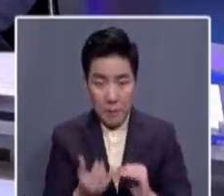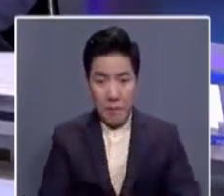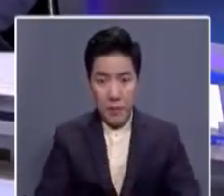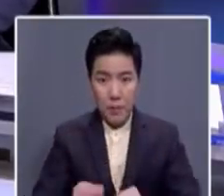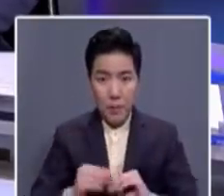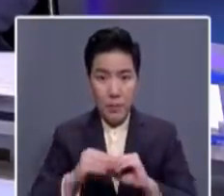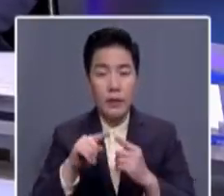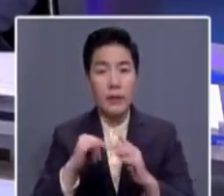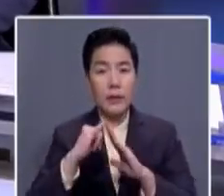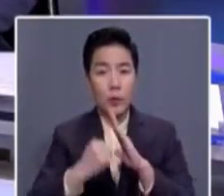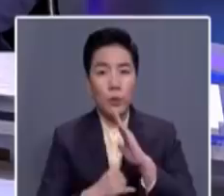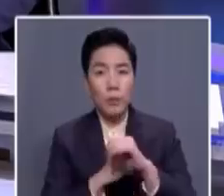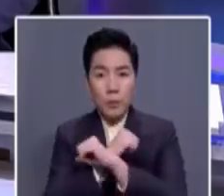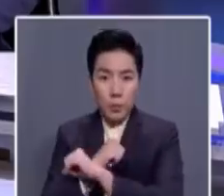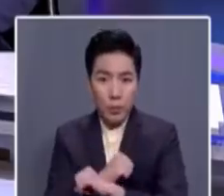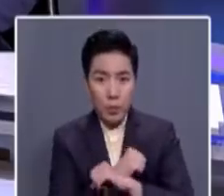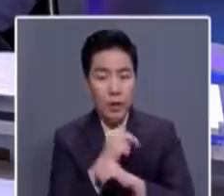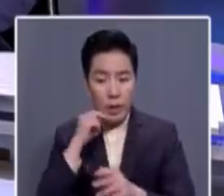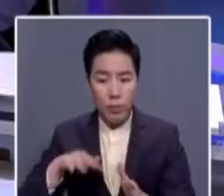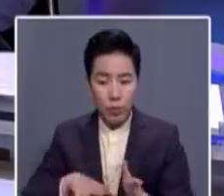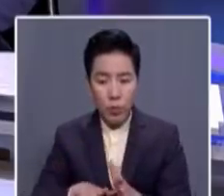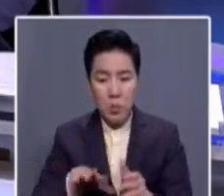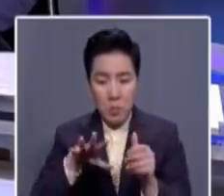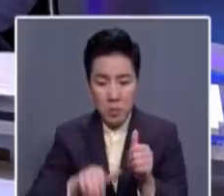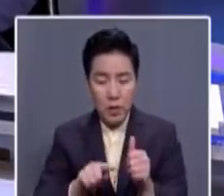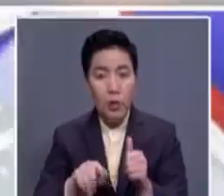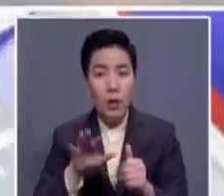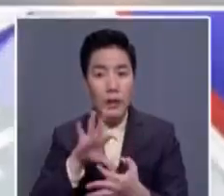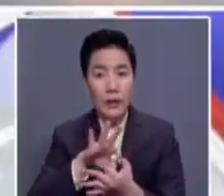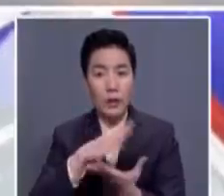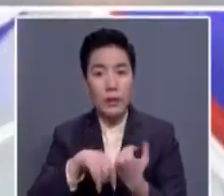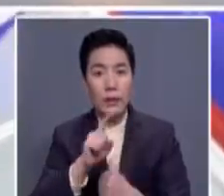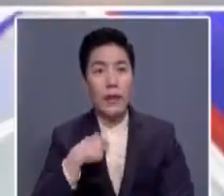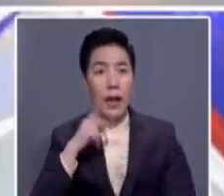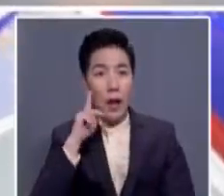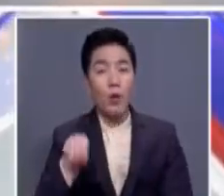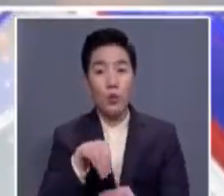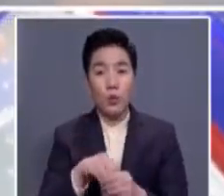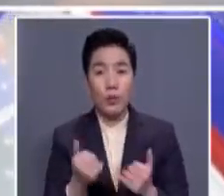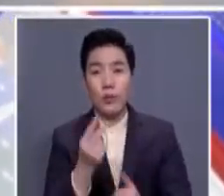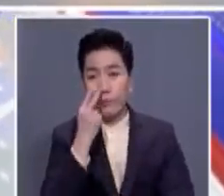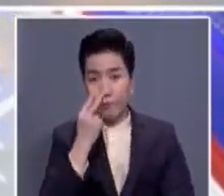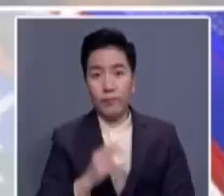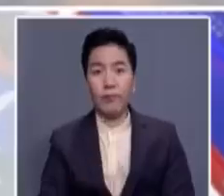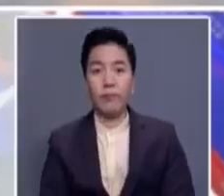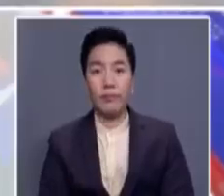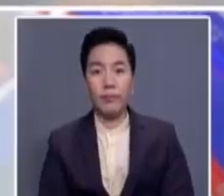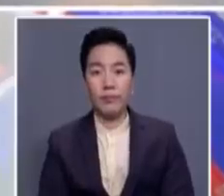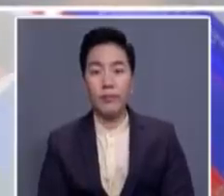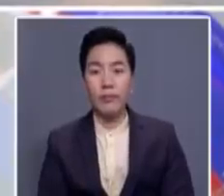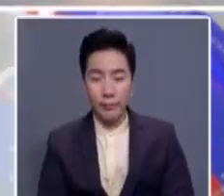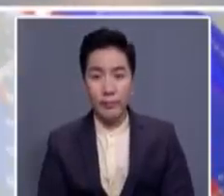อเนื่องนะครับจังหวัดต้องเร่งป้องกันไม่ให้น้ำไหลเข้าท่วมเขตเศรษฐกิจติดตามจากคุณติตยานจันทนภูผากันเลยครับ เชิญค่ะ